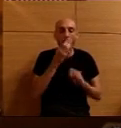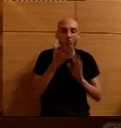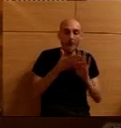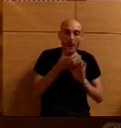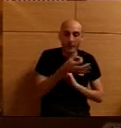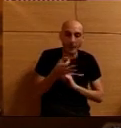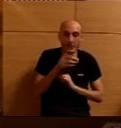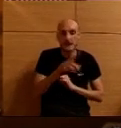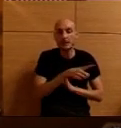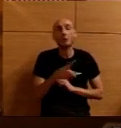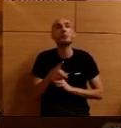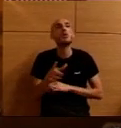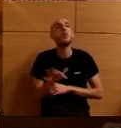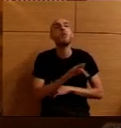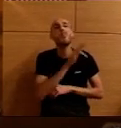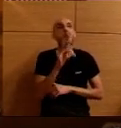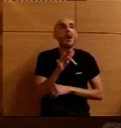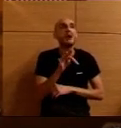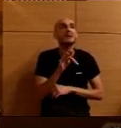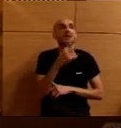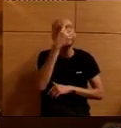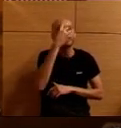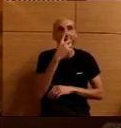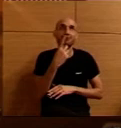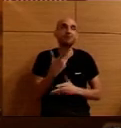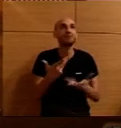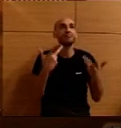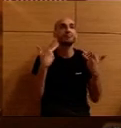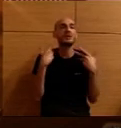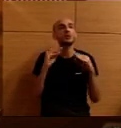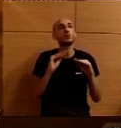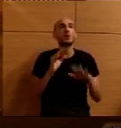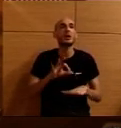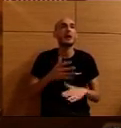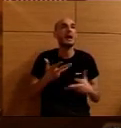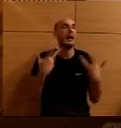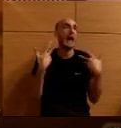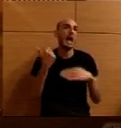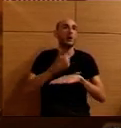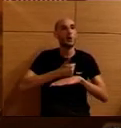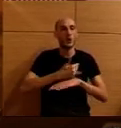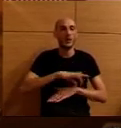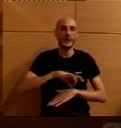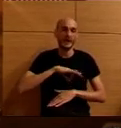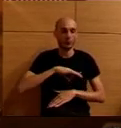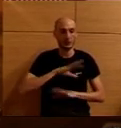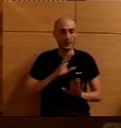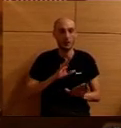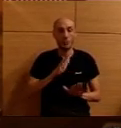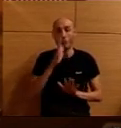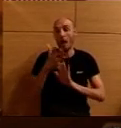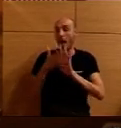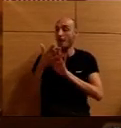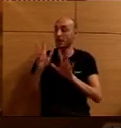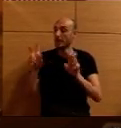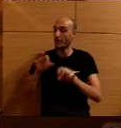més, està representant el seu, en aquest cas, càrrec de diputat, perquè una cosa és tractar dels temes de la